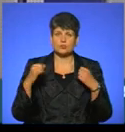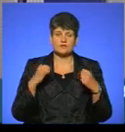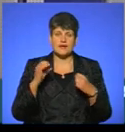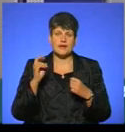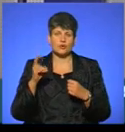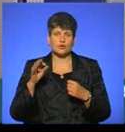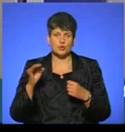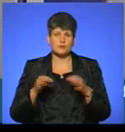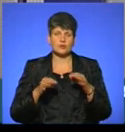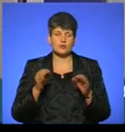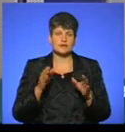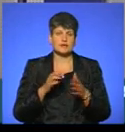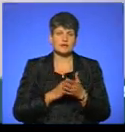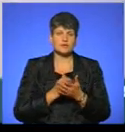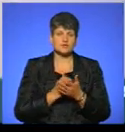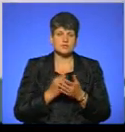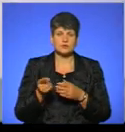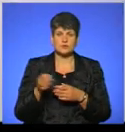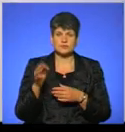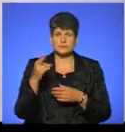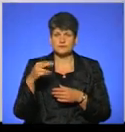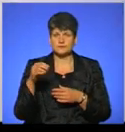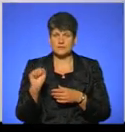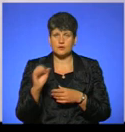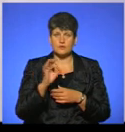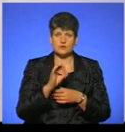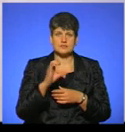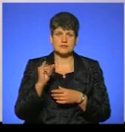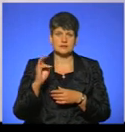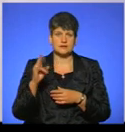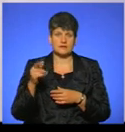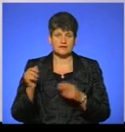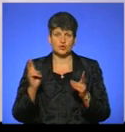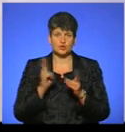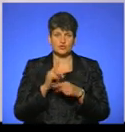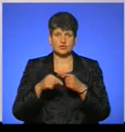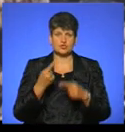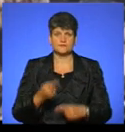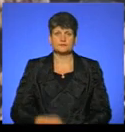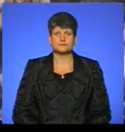природних ресурсів Тернопільської обласної державної адміністрації Орестом Сінгалевичем. До зустрічі в ефірі.